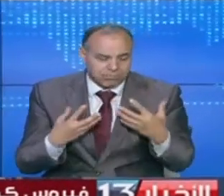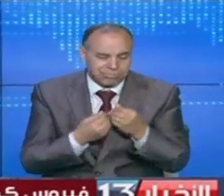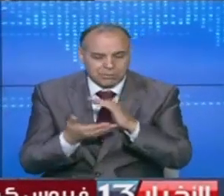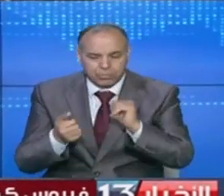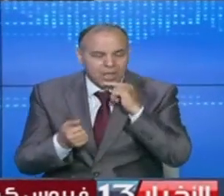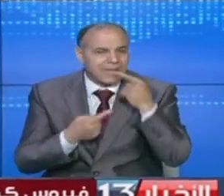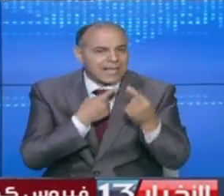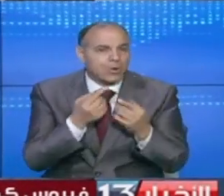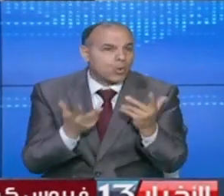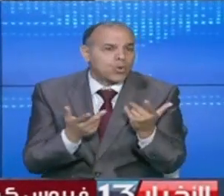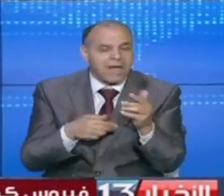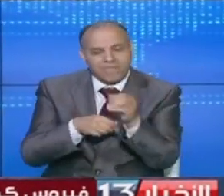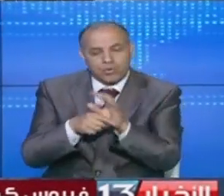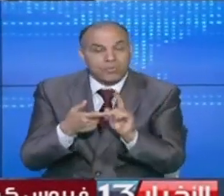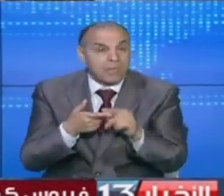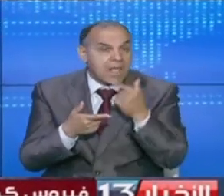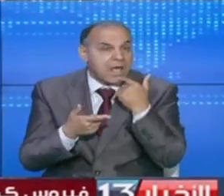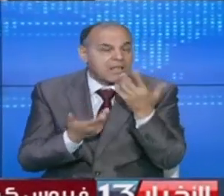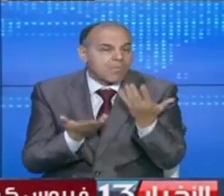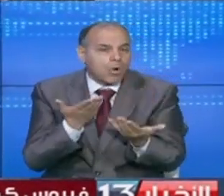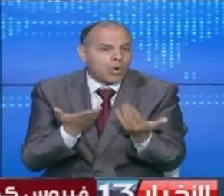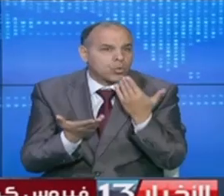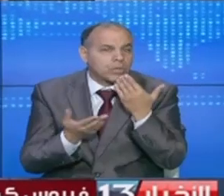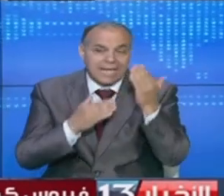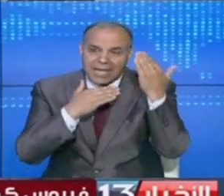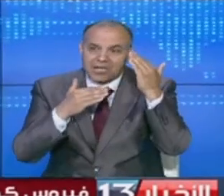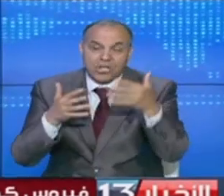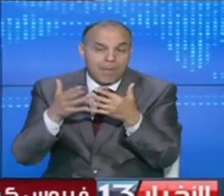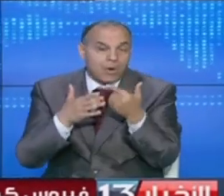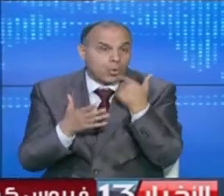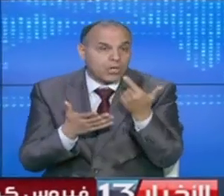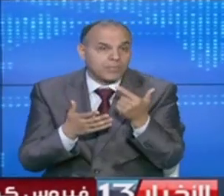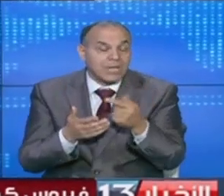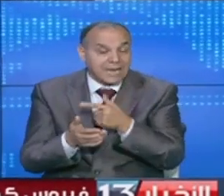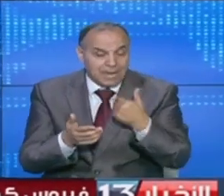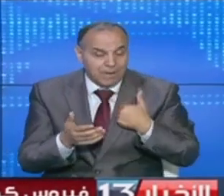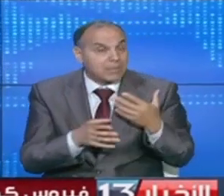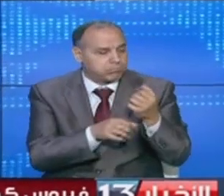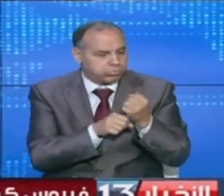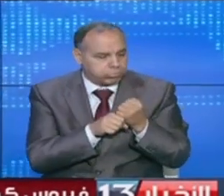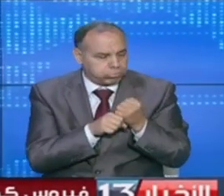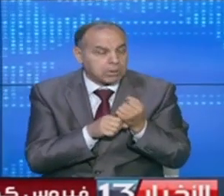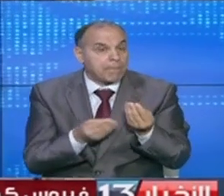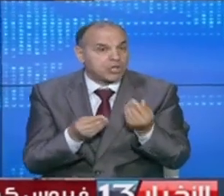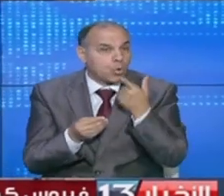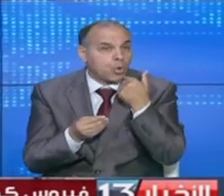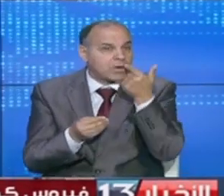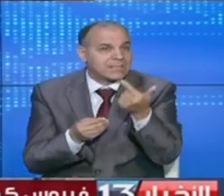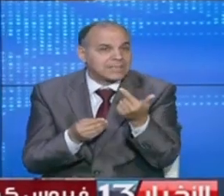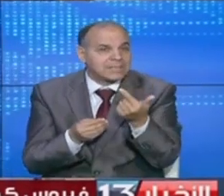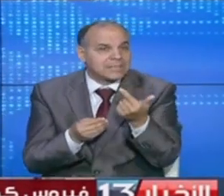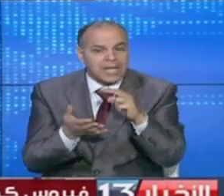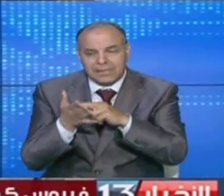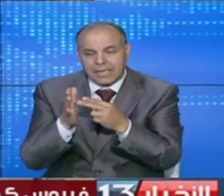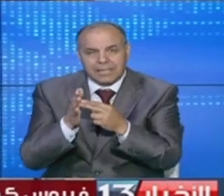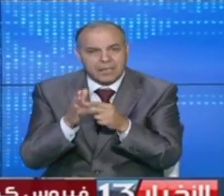الدعايا فيما يخص الفيروس مقدره حسب الخارجيه الامريكيه ان تتبنى بشكل متزايد ما وصفته بتقنيات